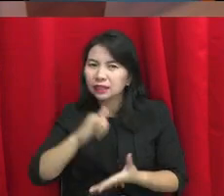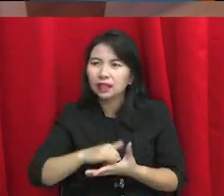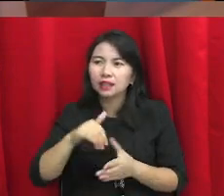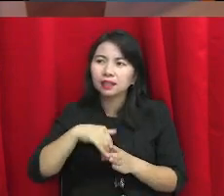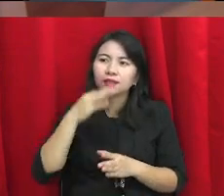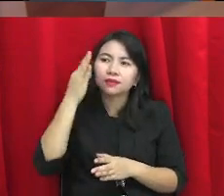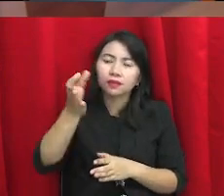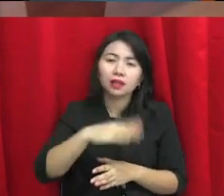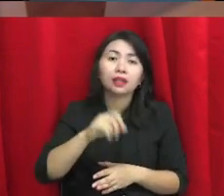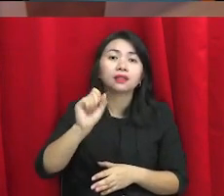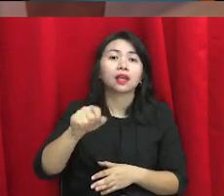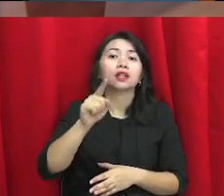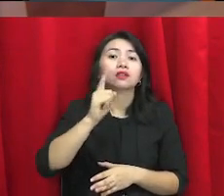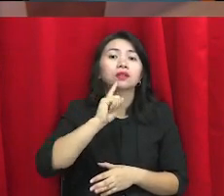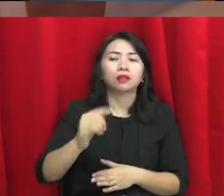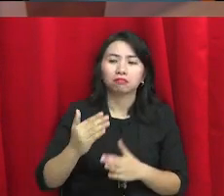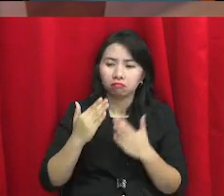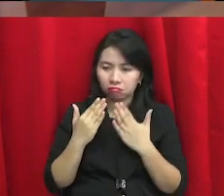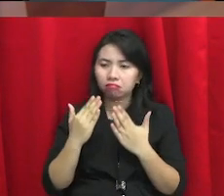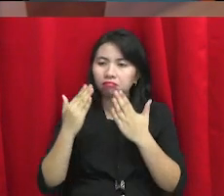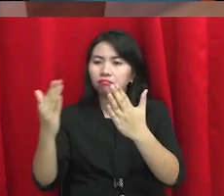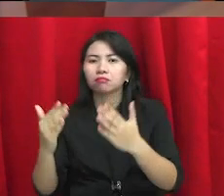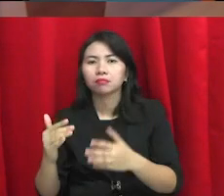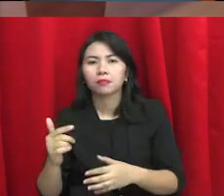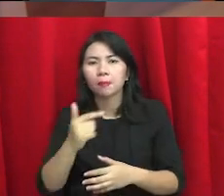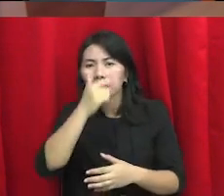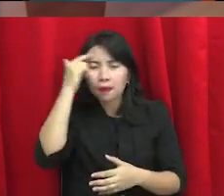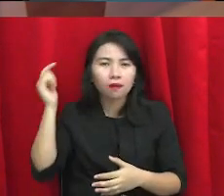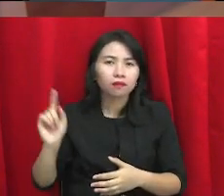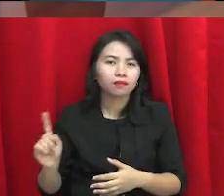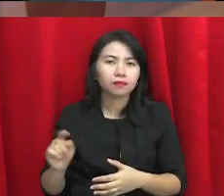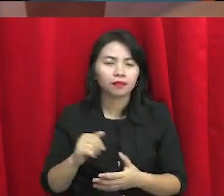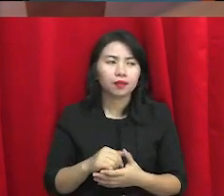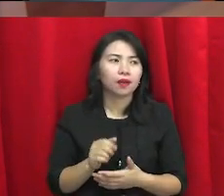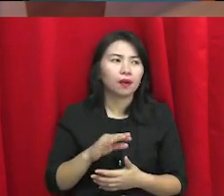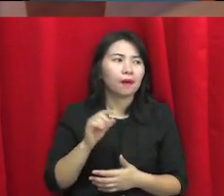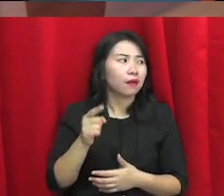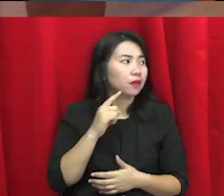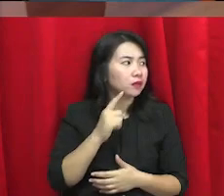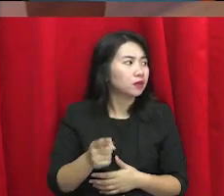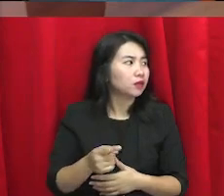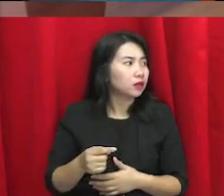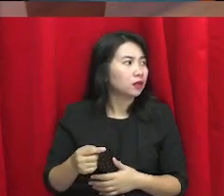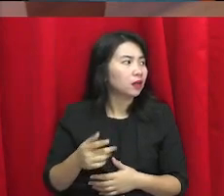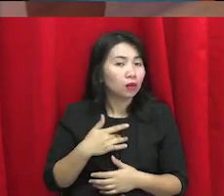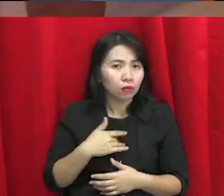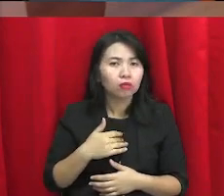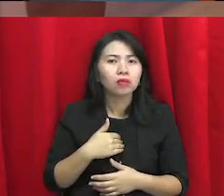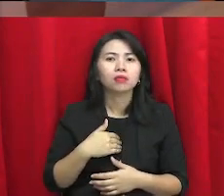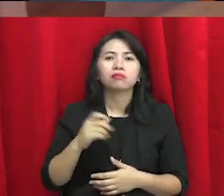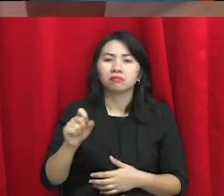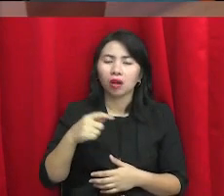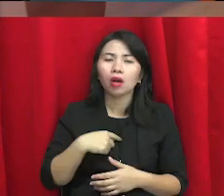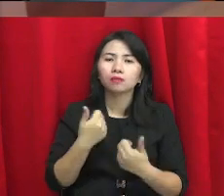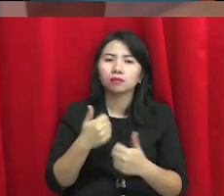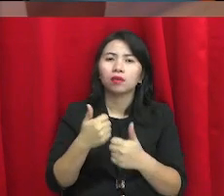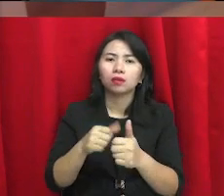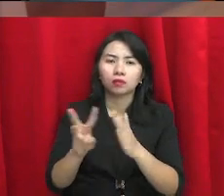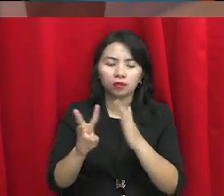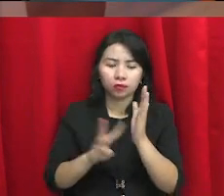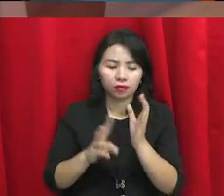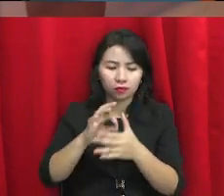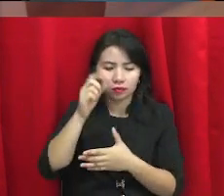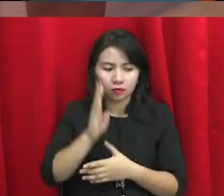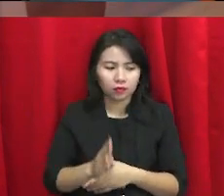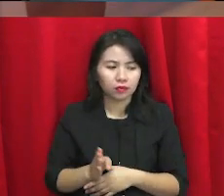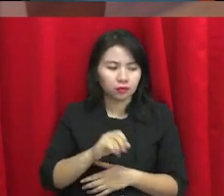yan at masasalamatan nyo ng uso at sinabi nyo, sasabihin nyo, buti na lang sumunod ako sa will ng Diyos. Yun ang pinakamaganda. Yun